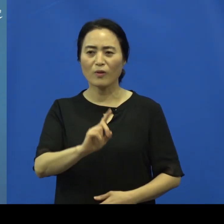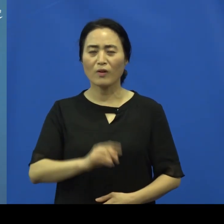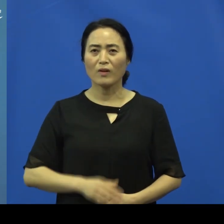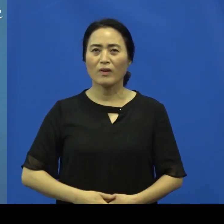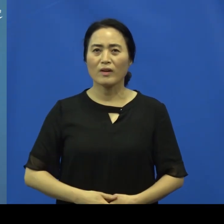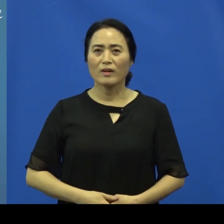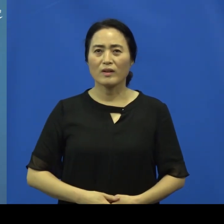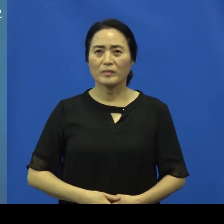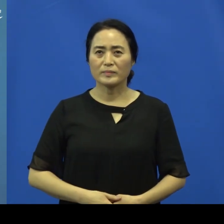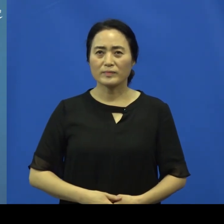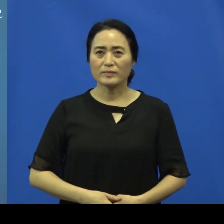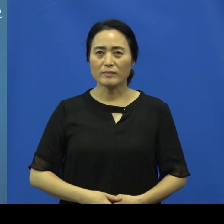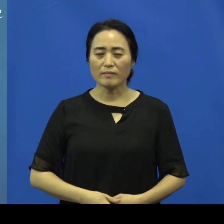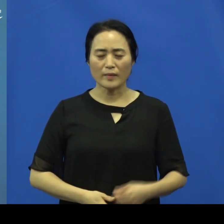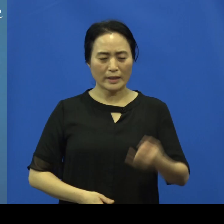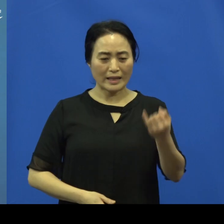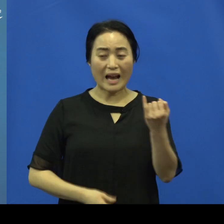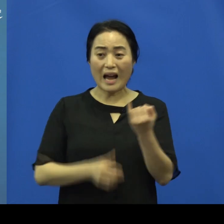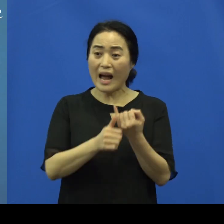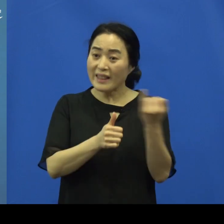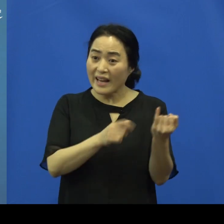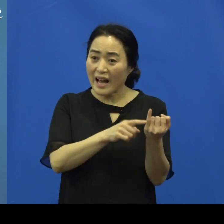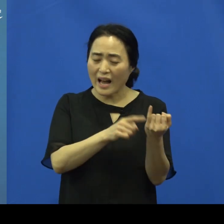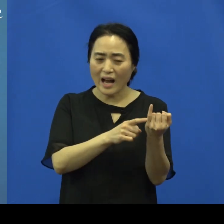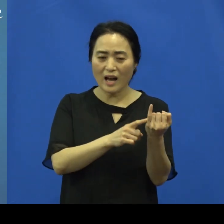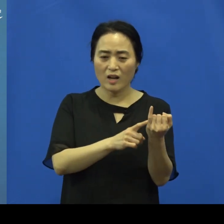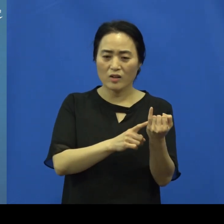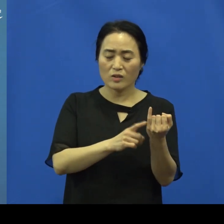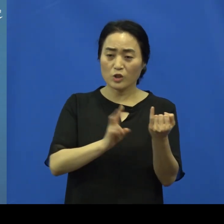남편은 이 아내가 가려고 하는 이유를 몰랐어요.